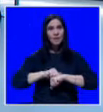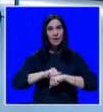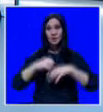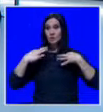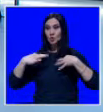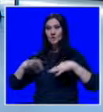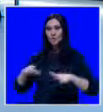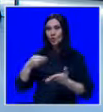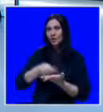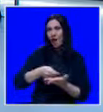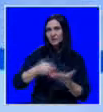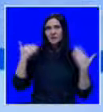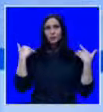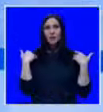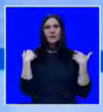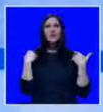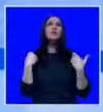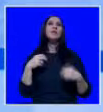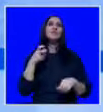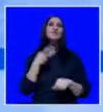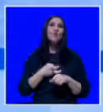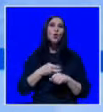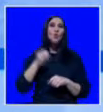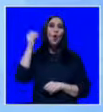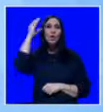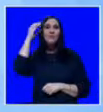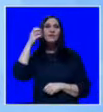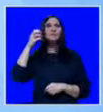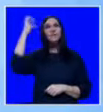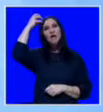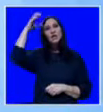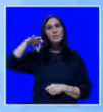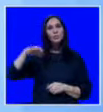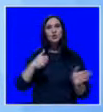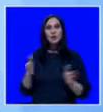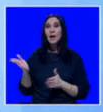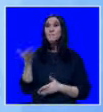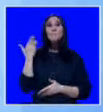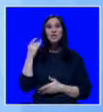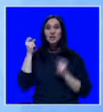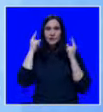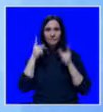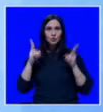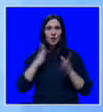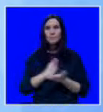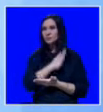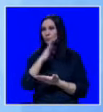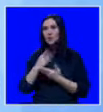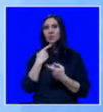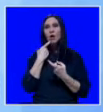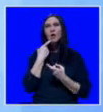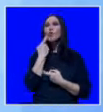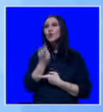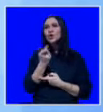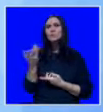да освободи от такса студентите и докторантите държавна поръчка? Това беше изненадващо решение. През последните години обсъждаме